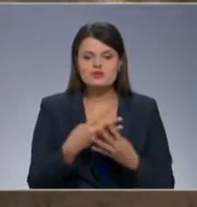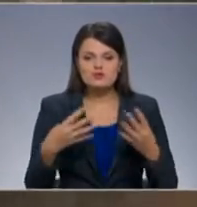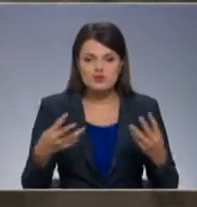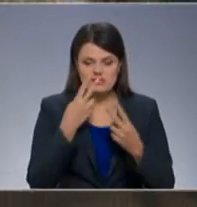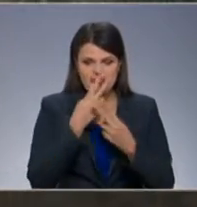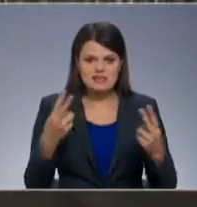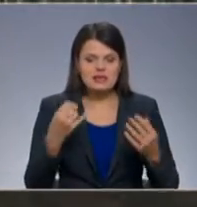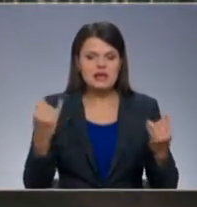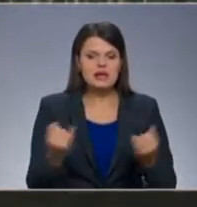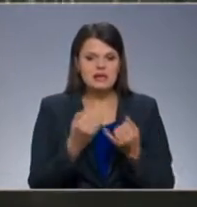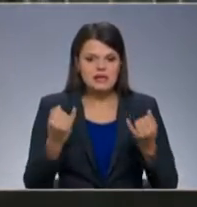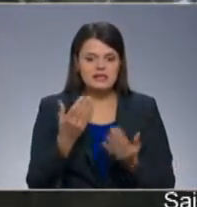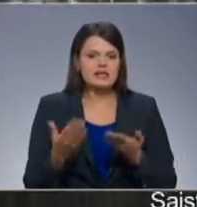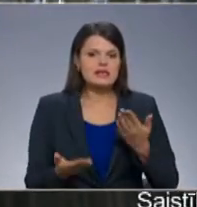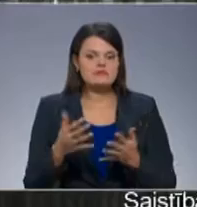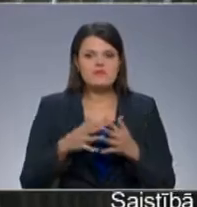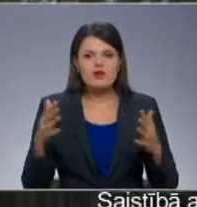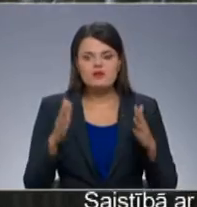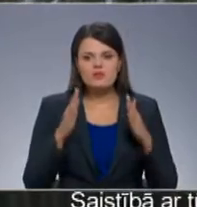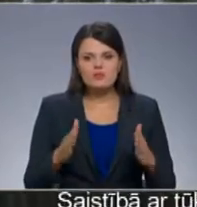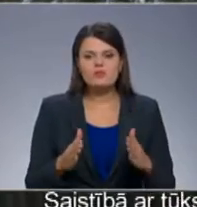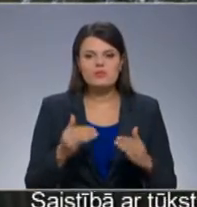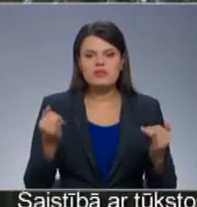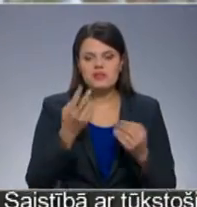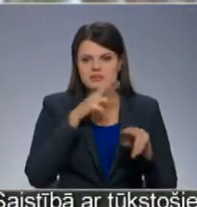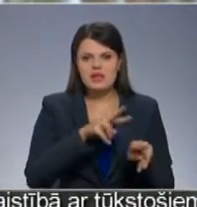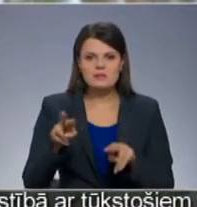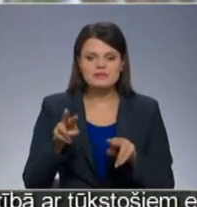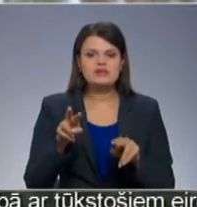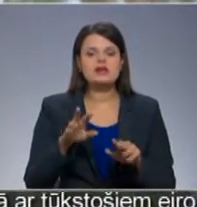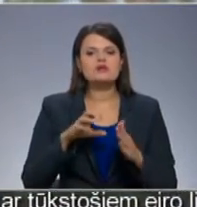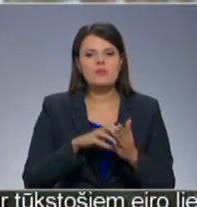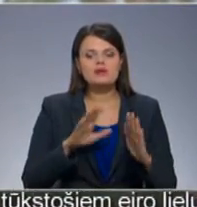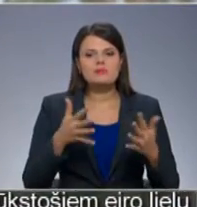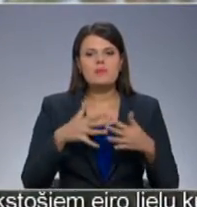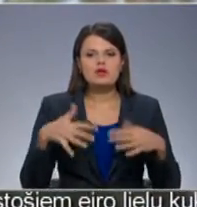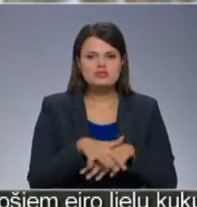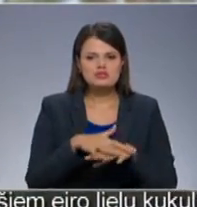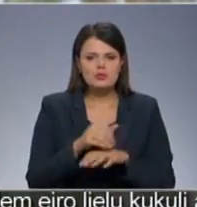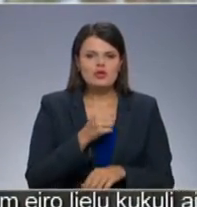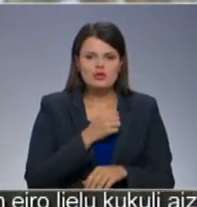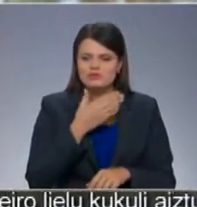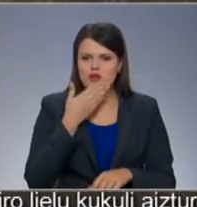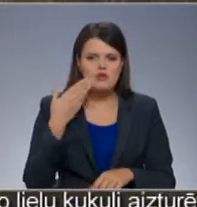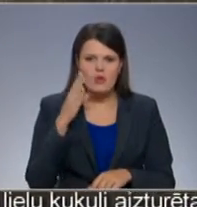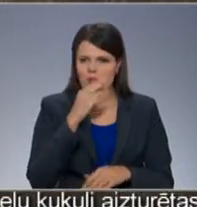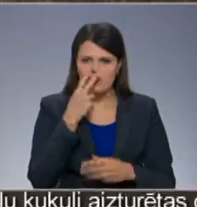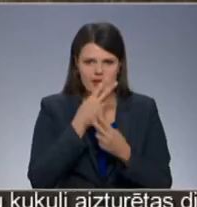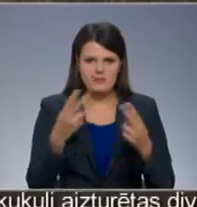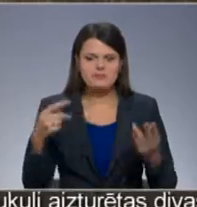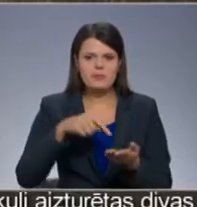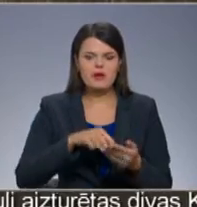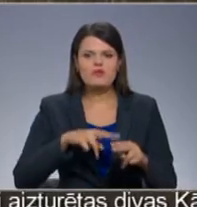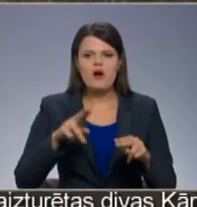gan izskatās interesanti un iespējams vairumam būtu tīkams apskates objekts, tomēr plašākai sabiedrībai diemžēl nav pieejams. Piekļuve